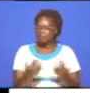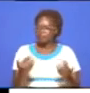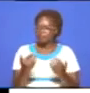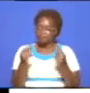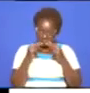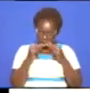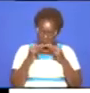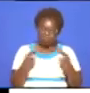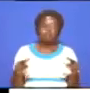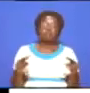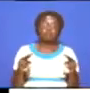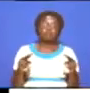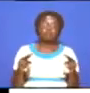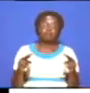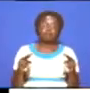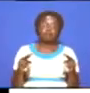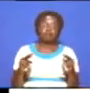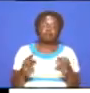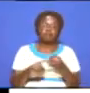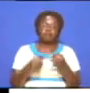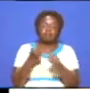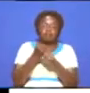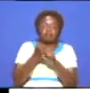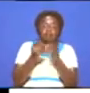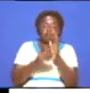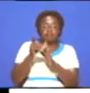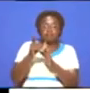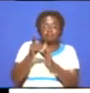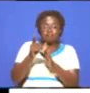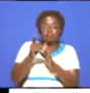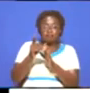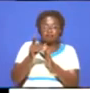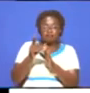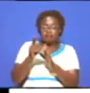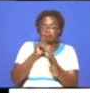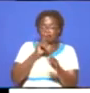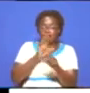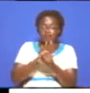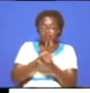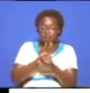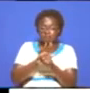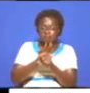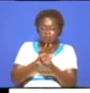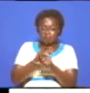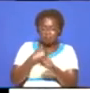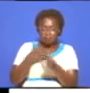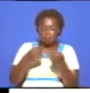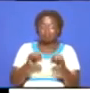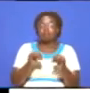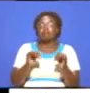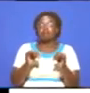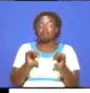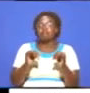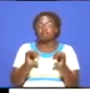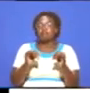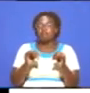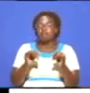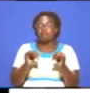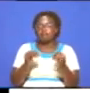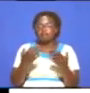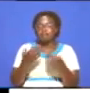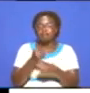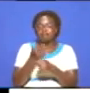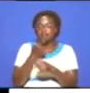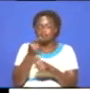amani na kufanya ile kazi na kutimiza ahadi ambazo nilipatia wananchi, kama hii ya kuhakikisha ya